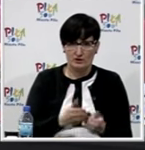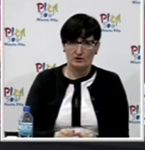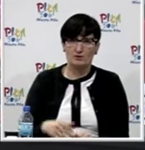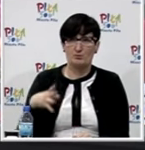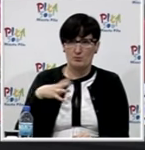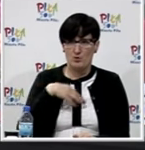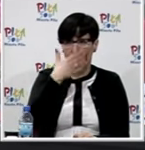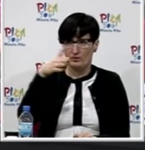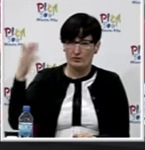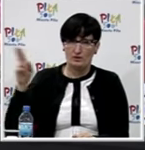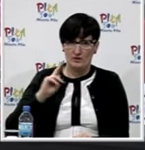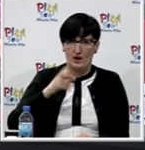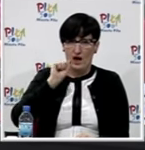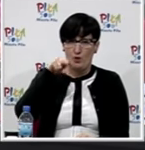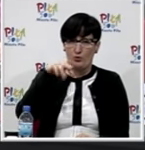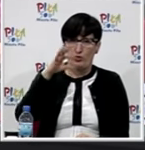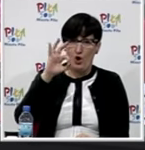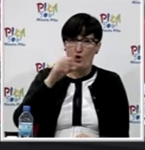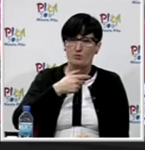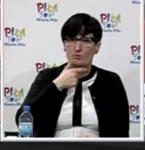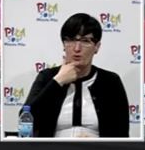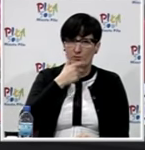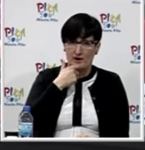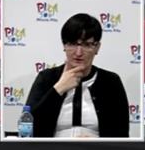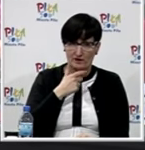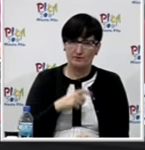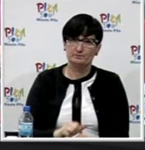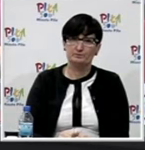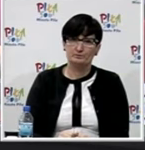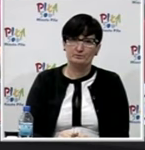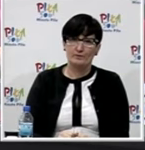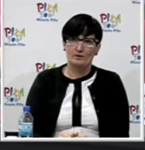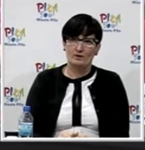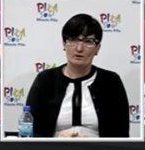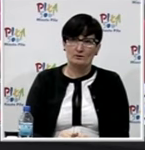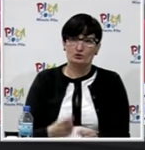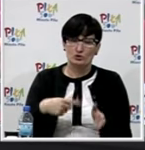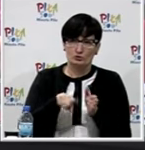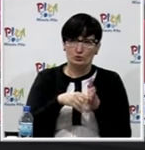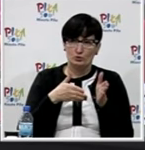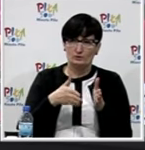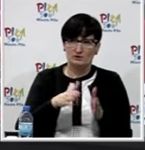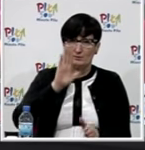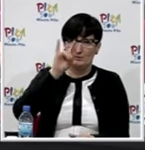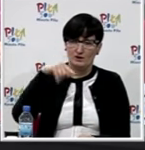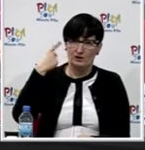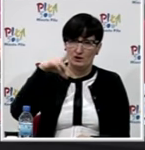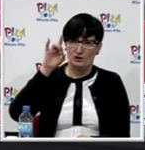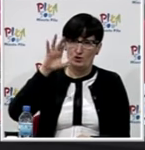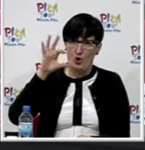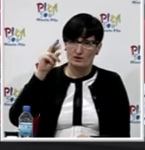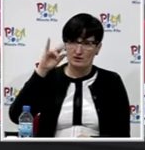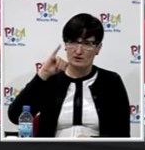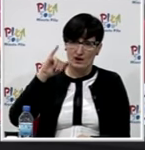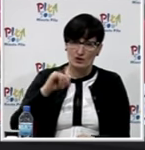autopoprawka. Autopoprawka, która dotyczy oprócz ulicy Bydgoskiej, o czym mówiłam przy wieloletniej prośbie finansowej, dotyczy również drobnych